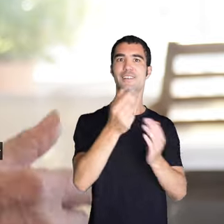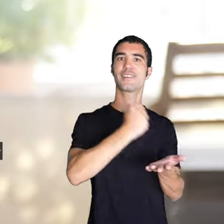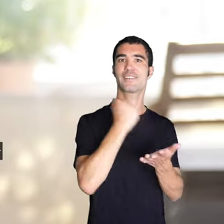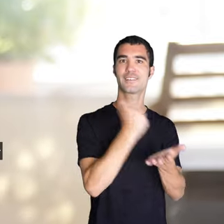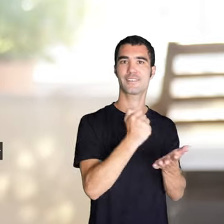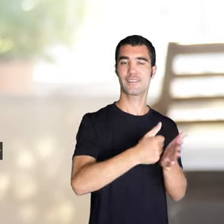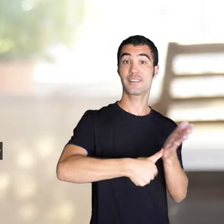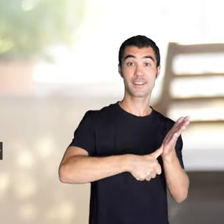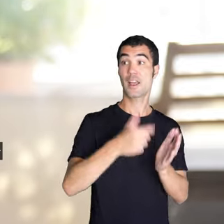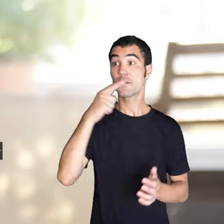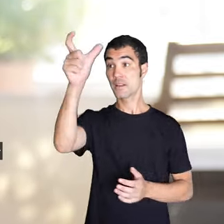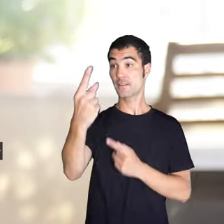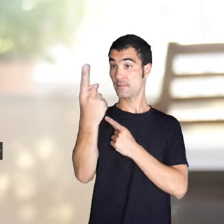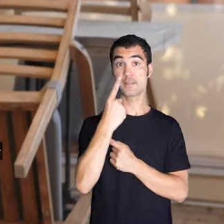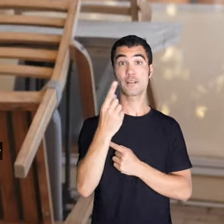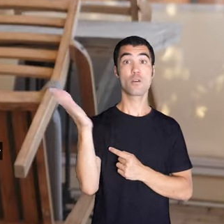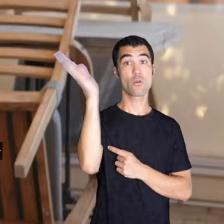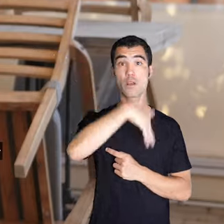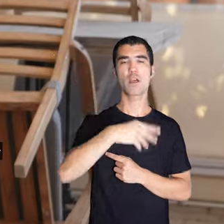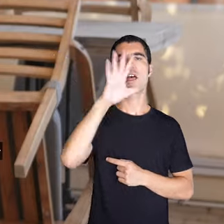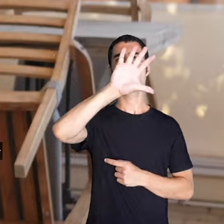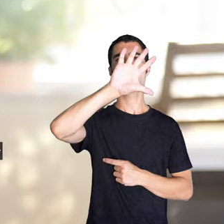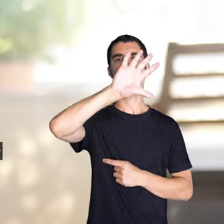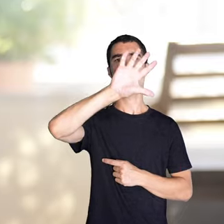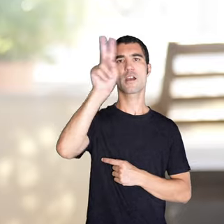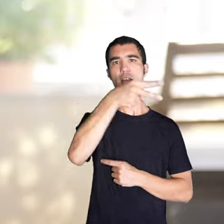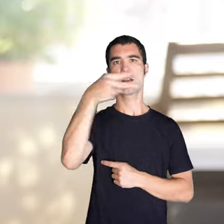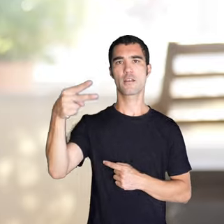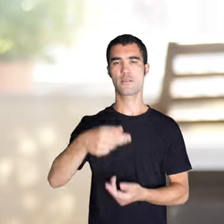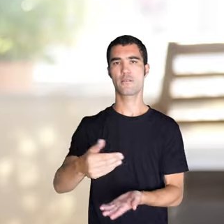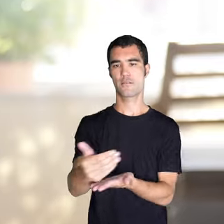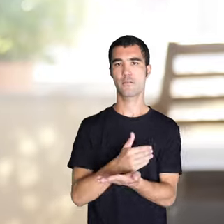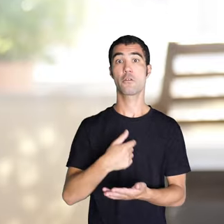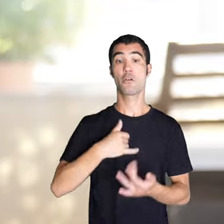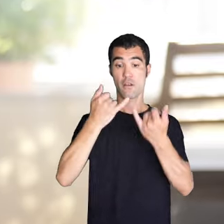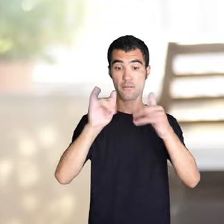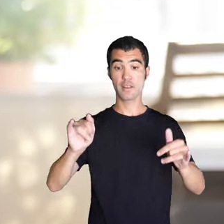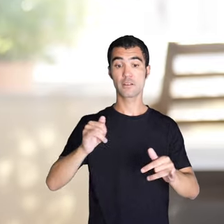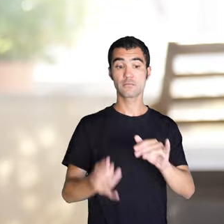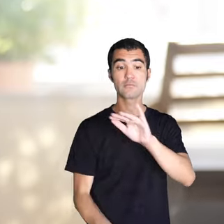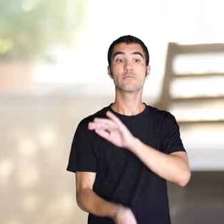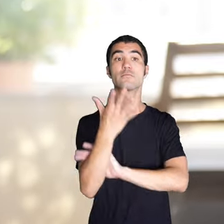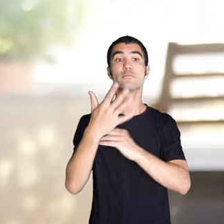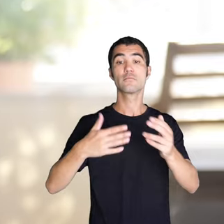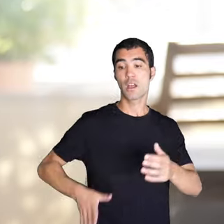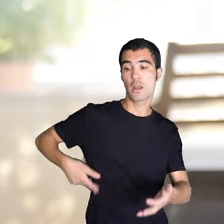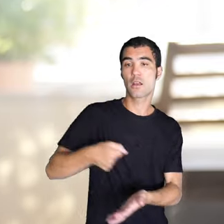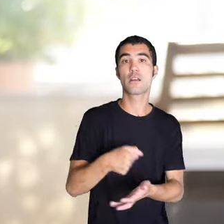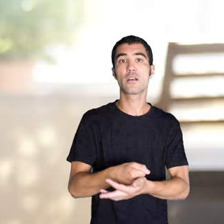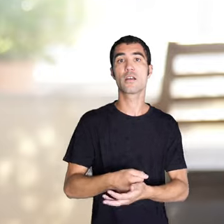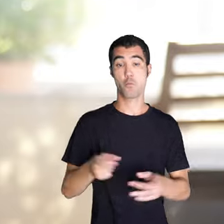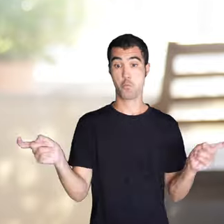e tu ti fai pagare 5 euro per trarsi ben bene. Se spesso non ti pagava se gente sport, non ti